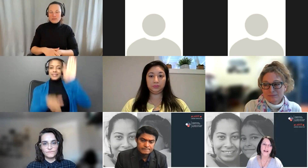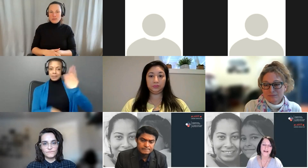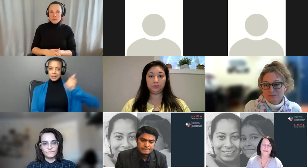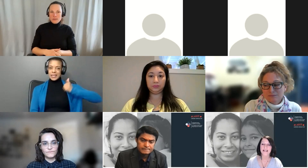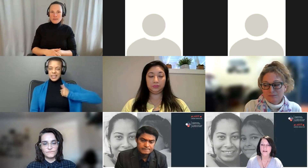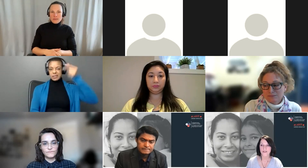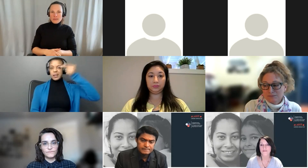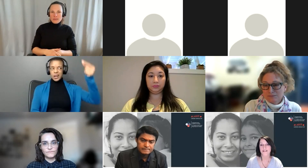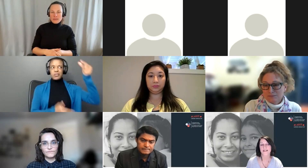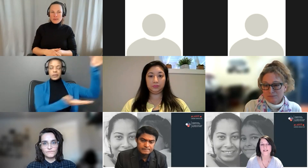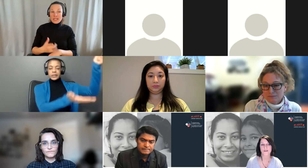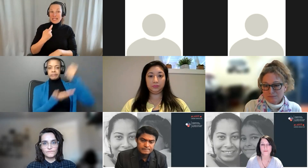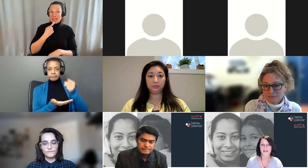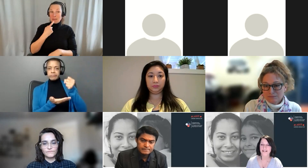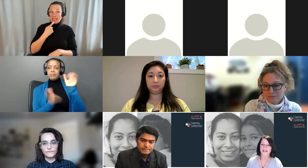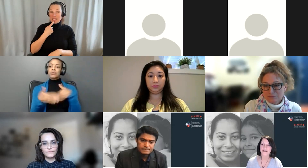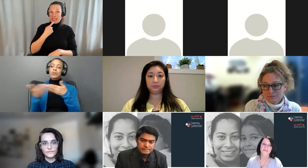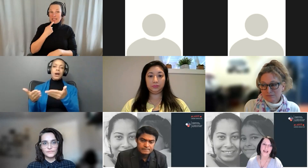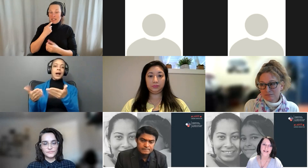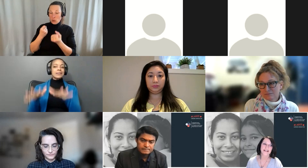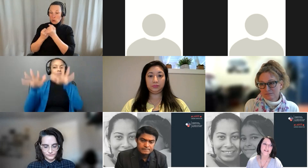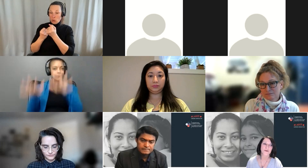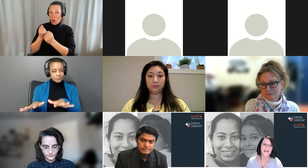Réfugiés et Immigration Canada.